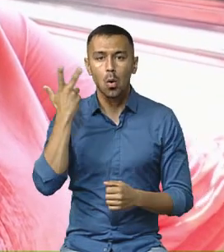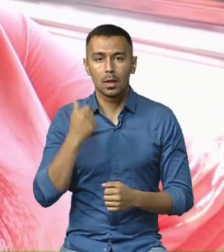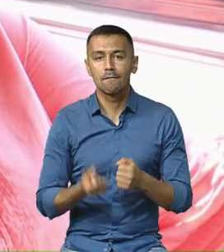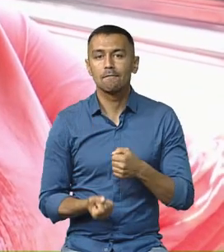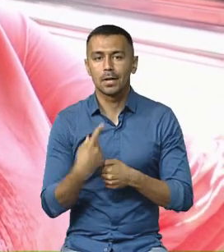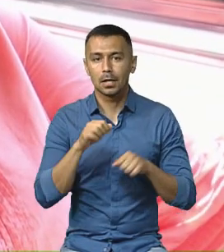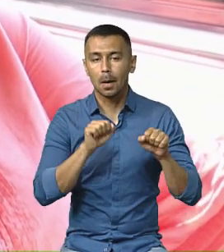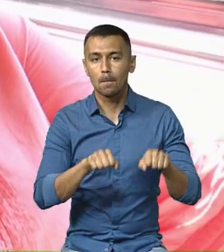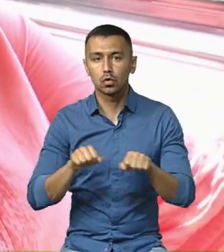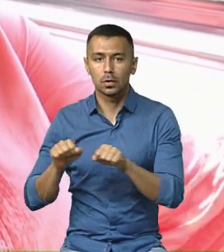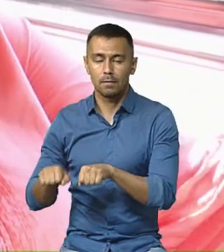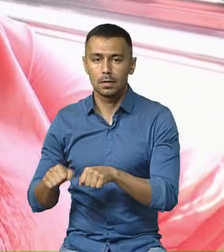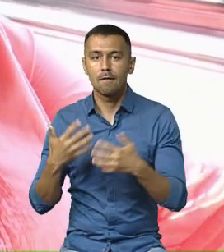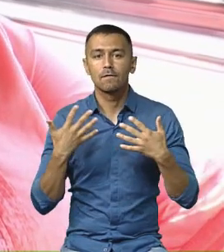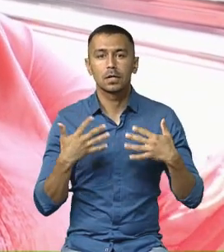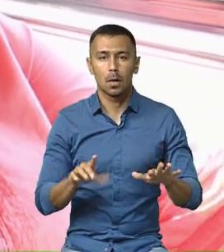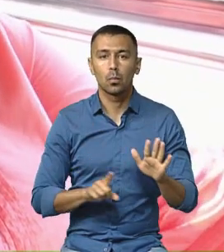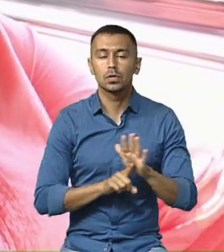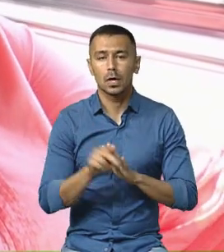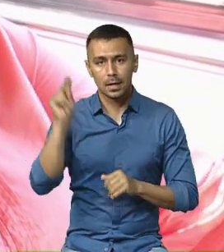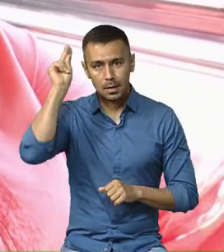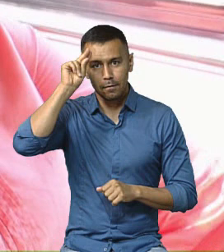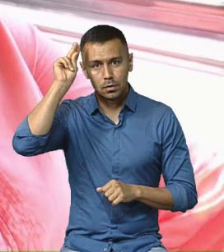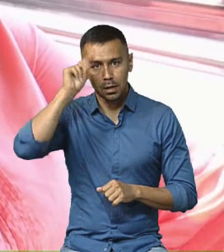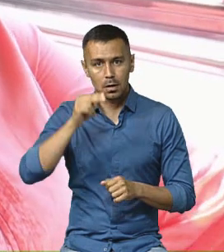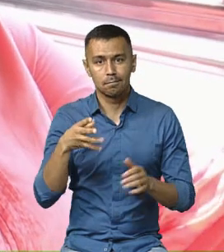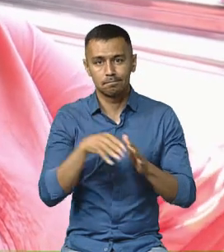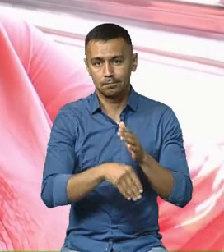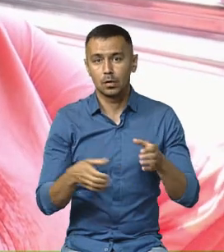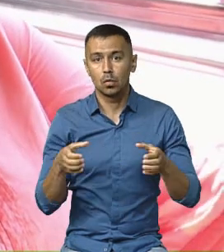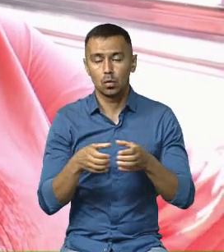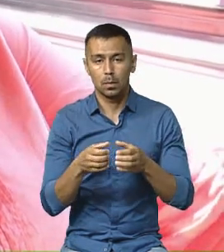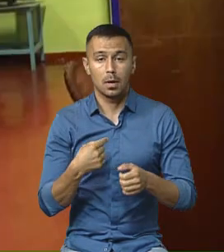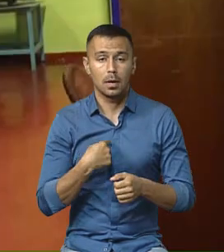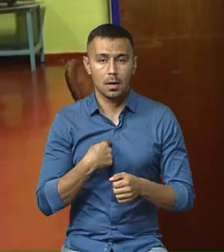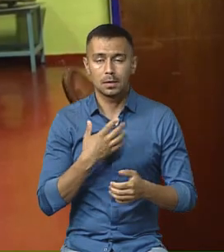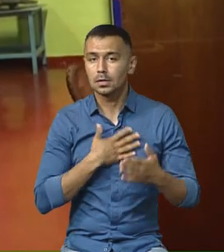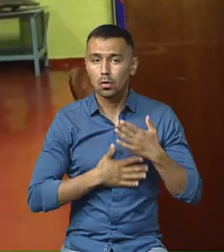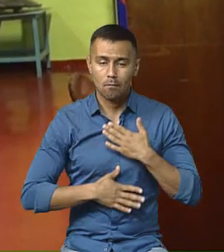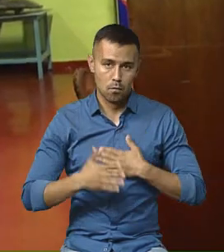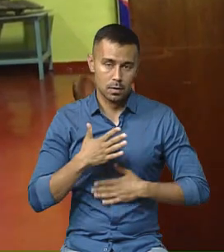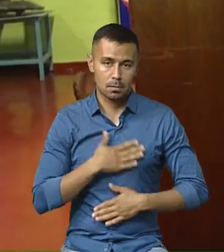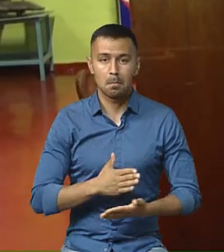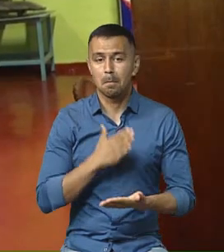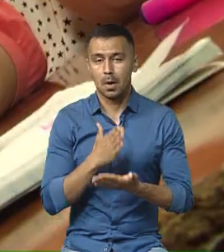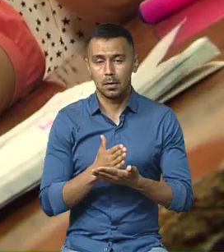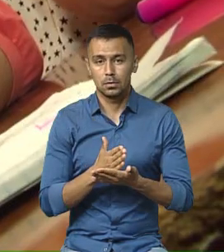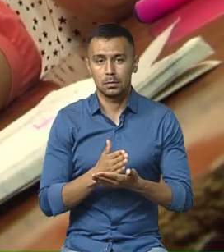виникла можливість вже почати навчання в групі, то я з задоволенням, маючи